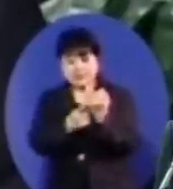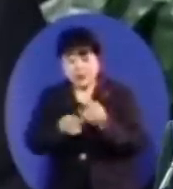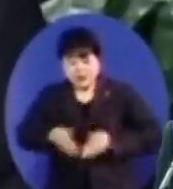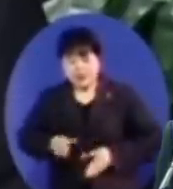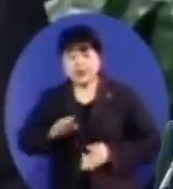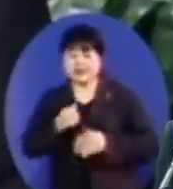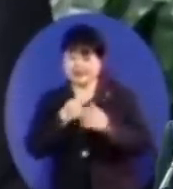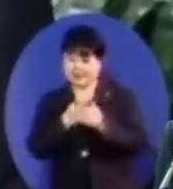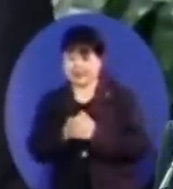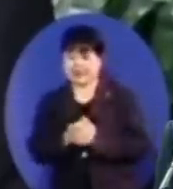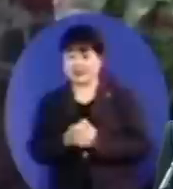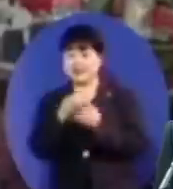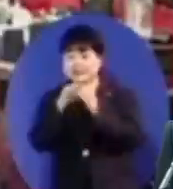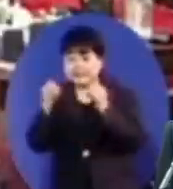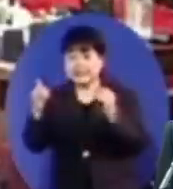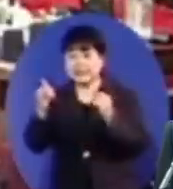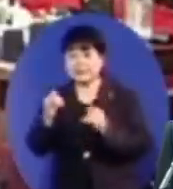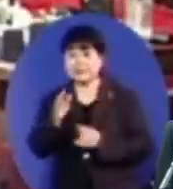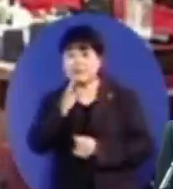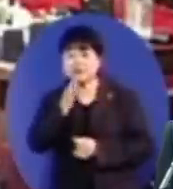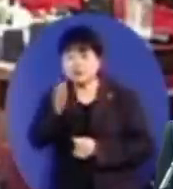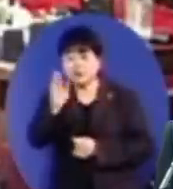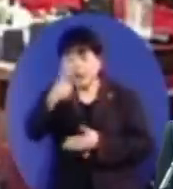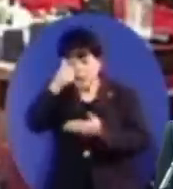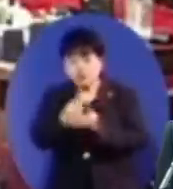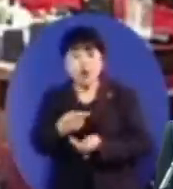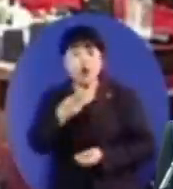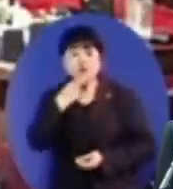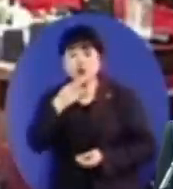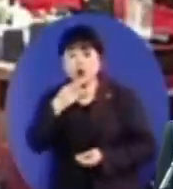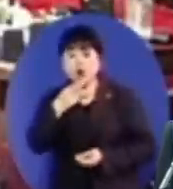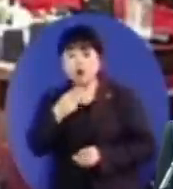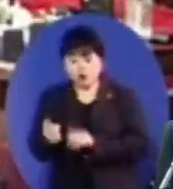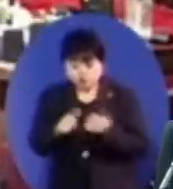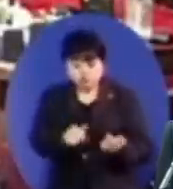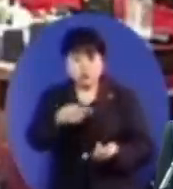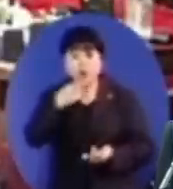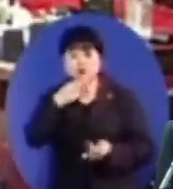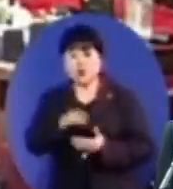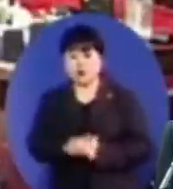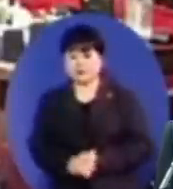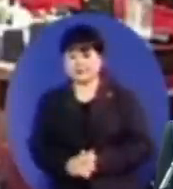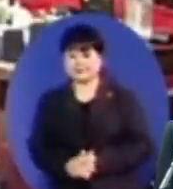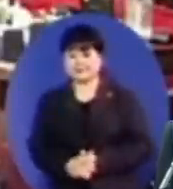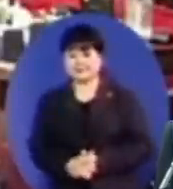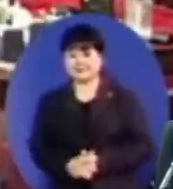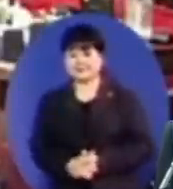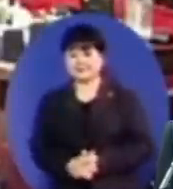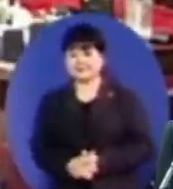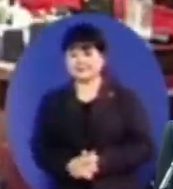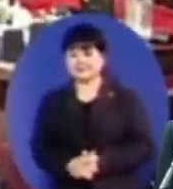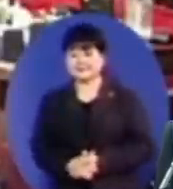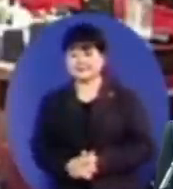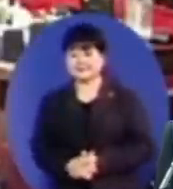때문에 사람은 사람이지만은 죄가 없으므로 죽음이 없습니다.